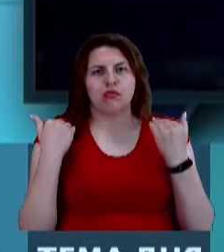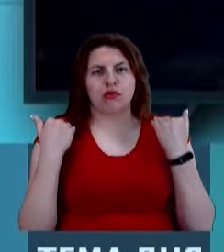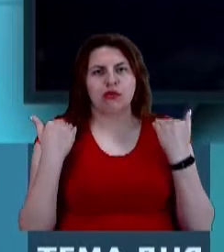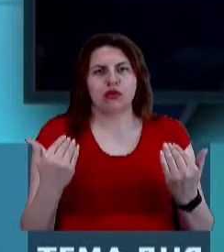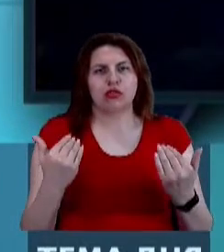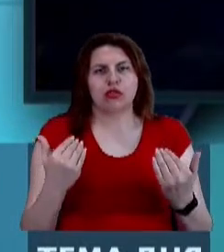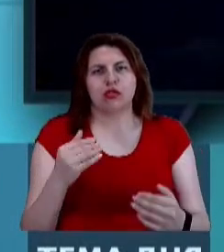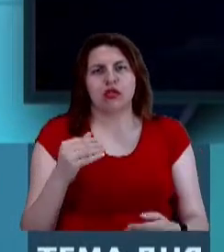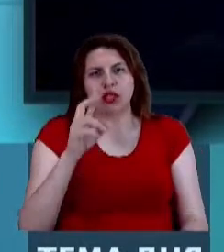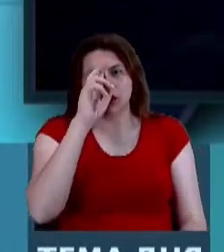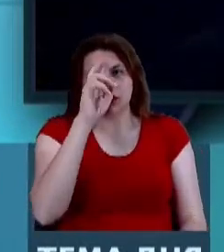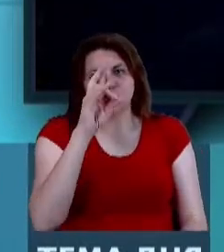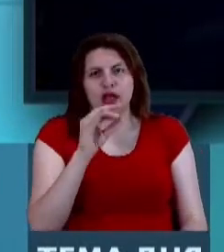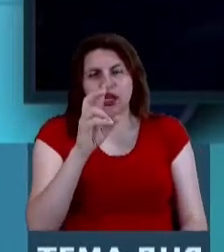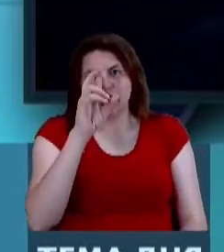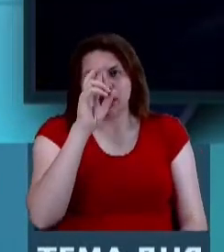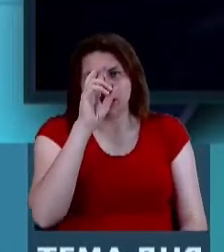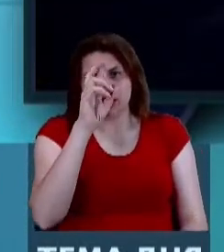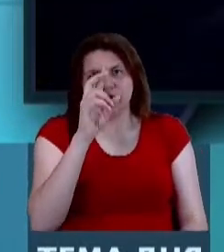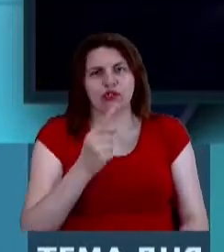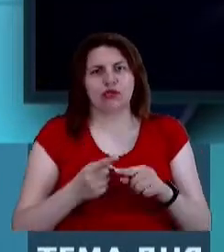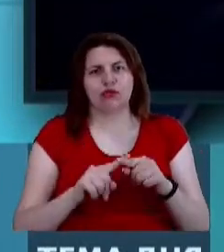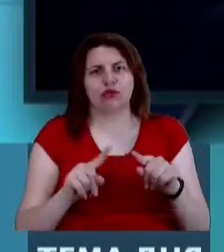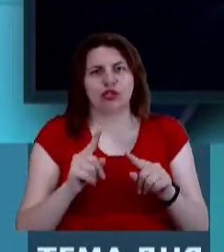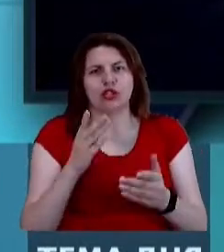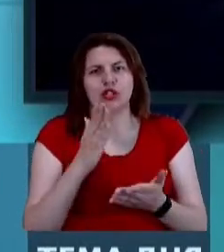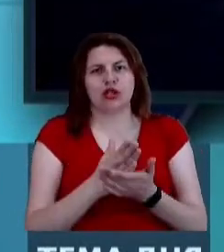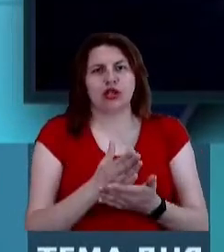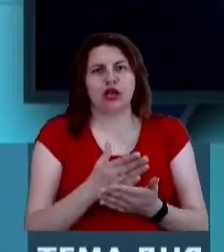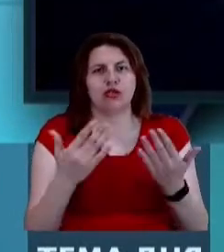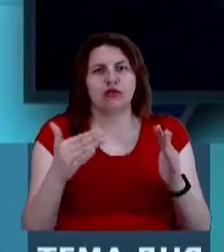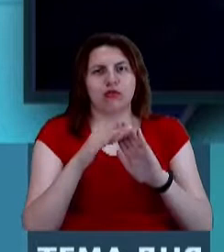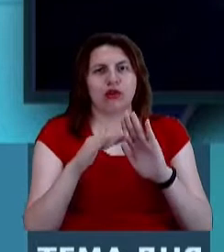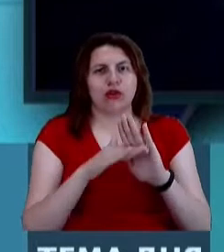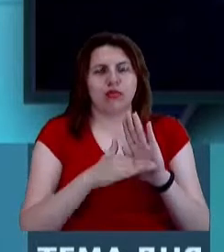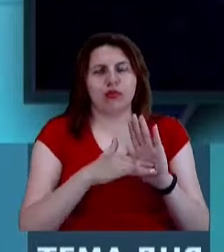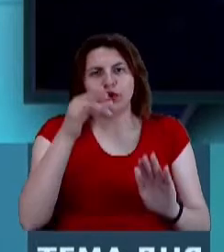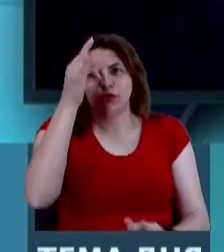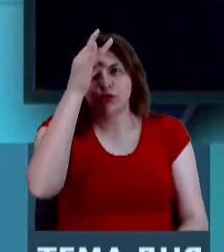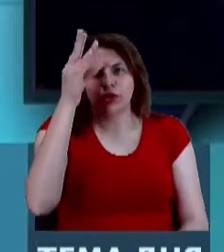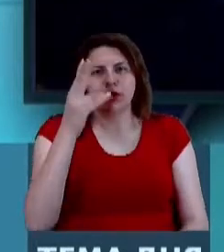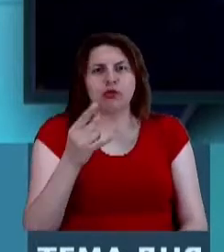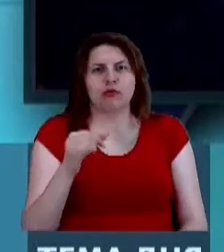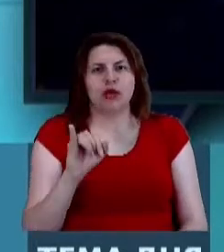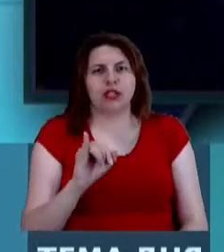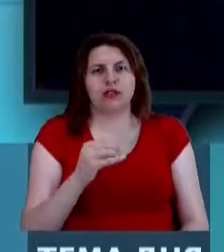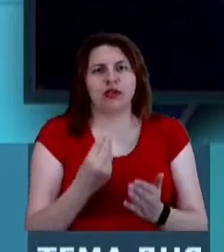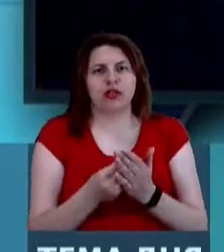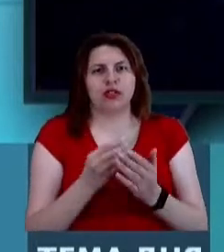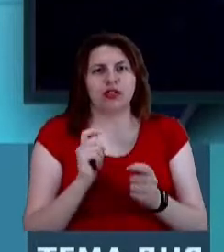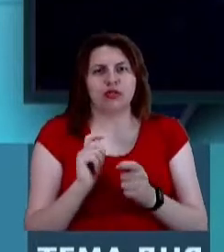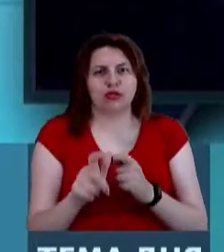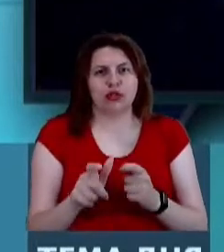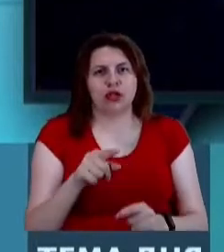і недержавною, я підкреслюю, тому що сьогодні є безліч програм культурної дипломатії, які фінансуються напряму